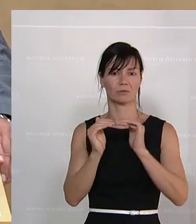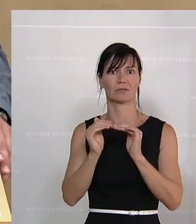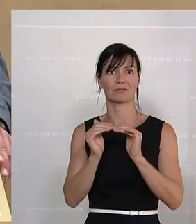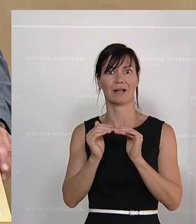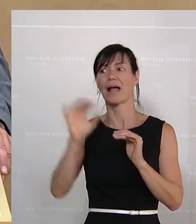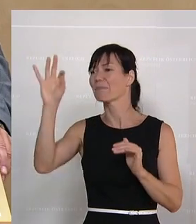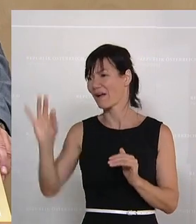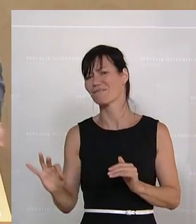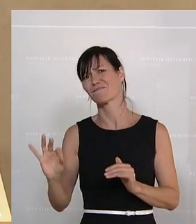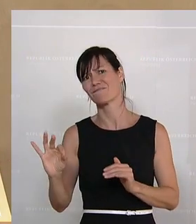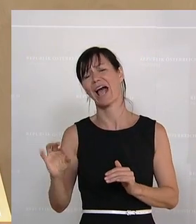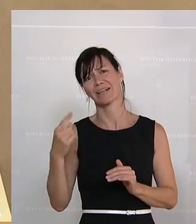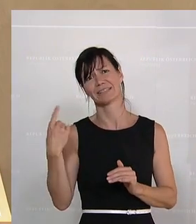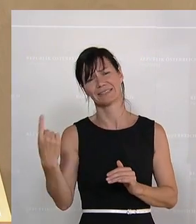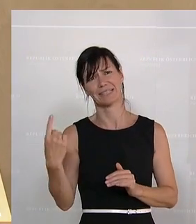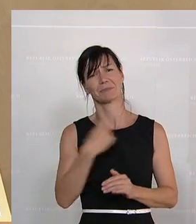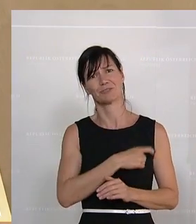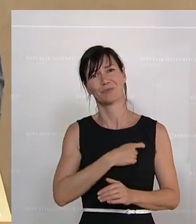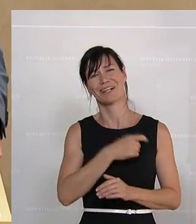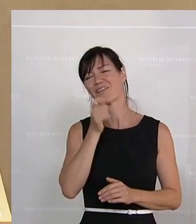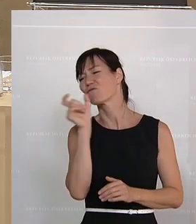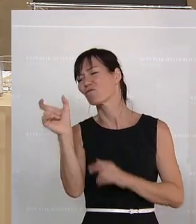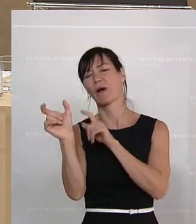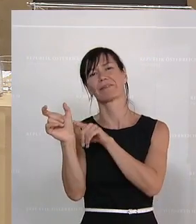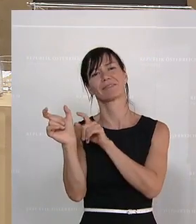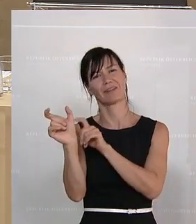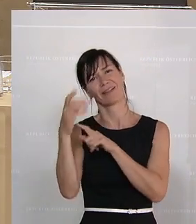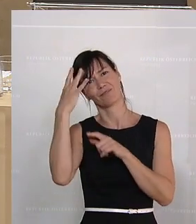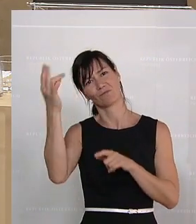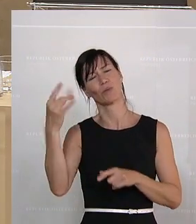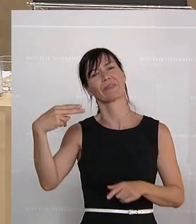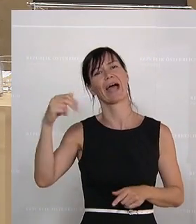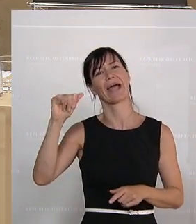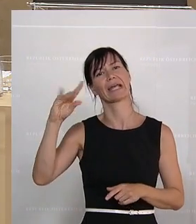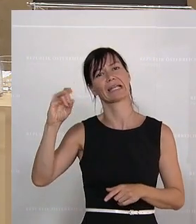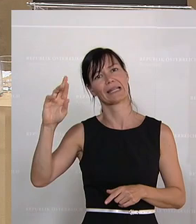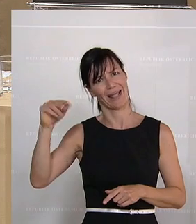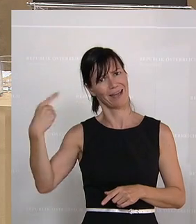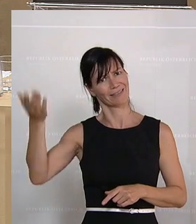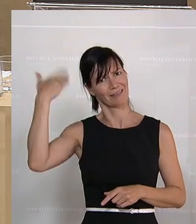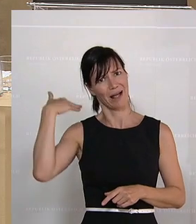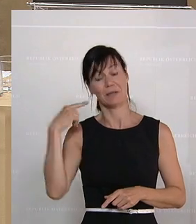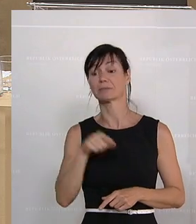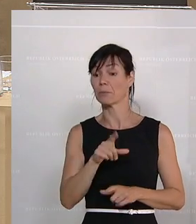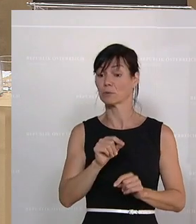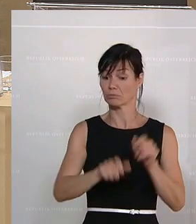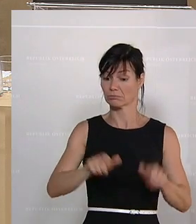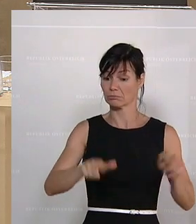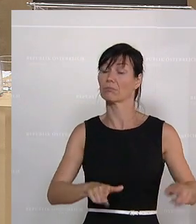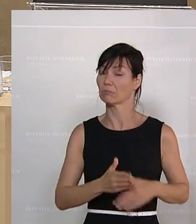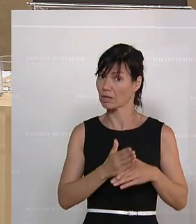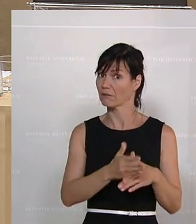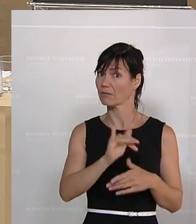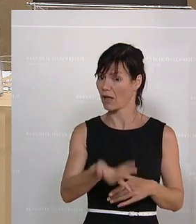freiheitlichen name ist ja kein aber eines weiteren haben uns ja keiner denen ist damit natürlich geholfen und das ist auch notwendig